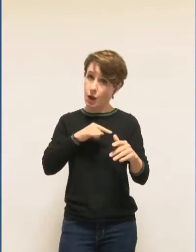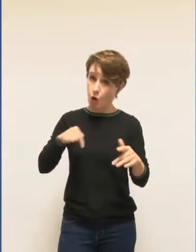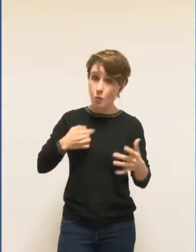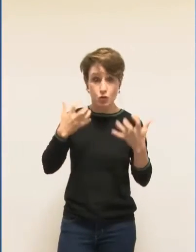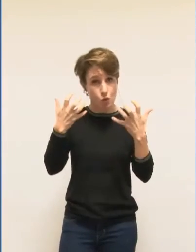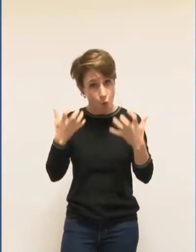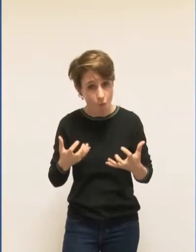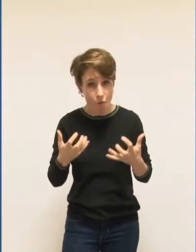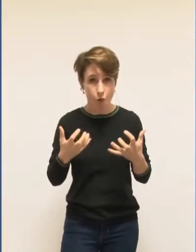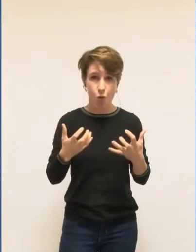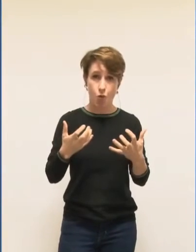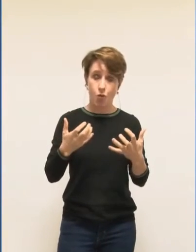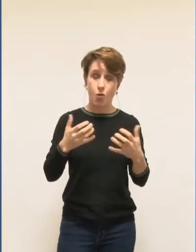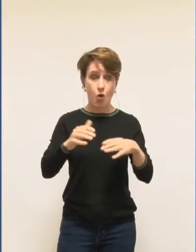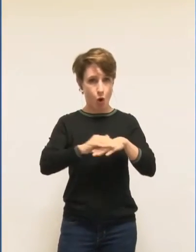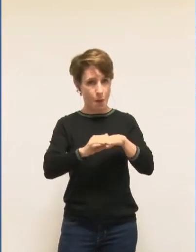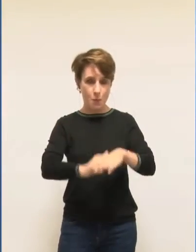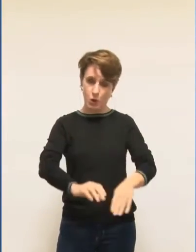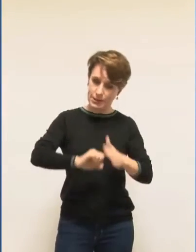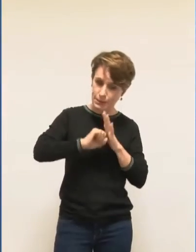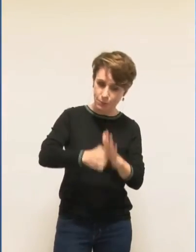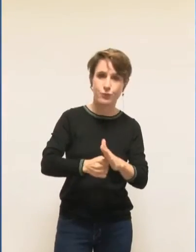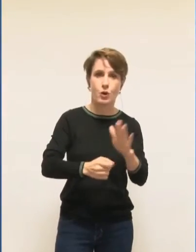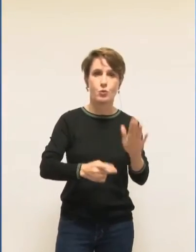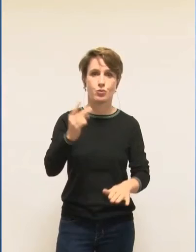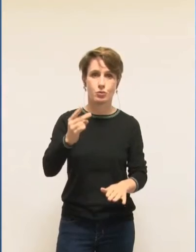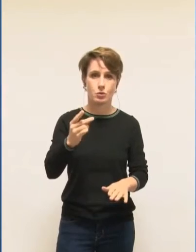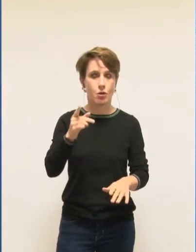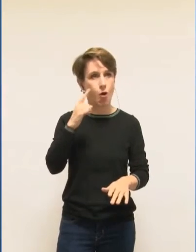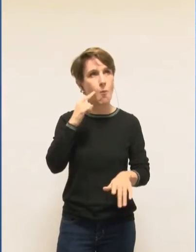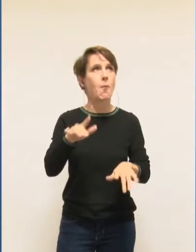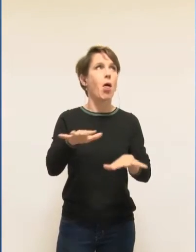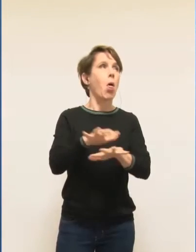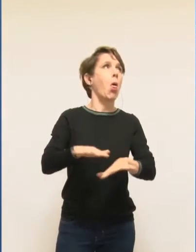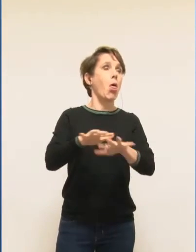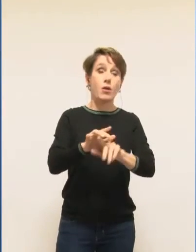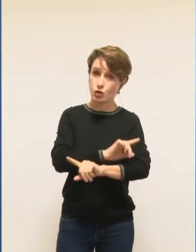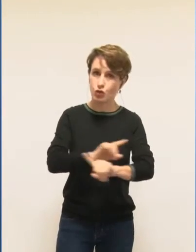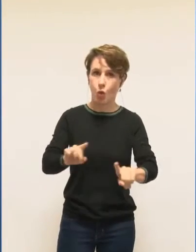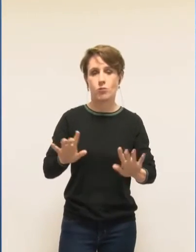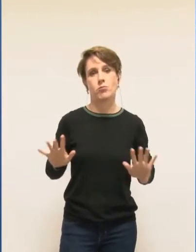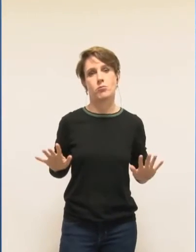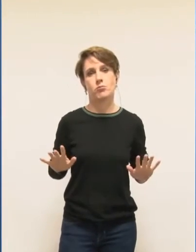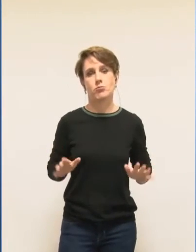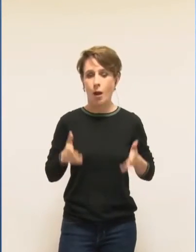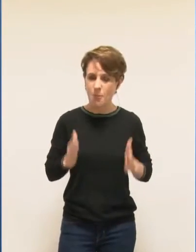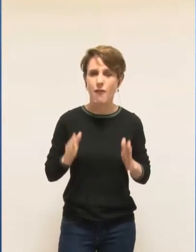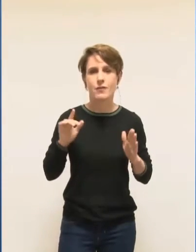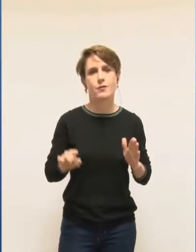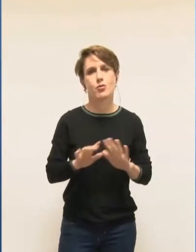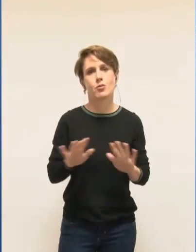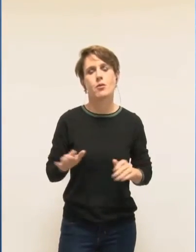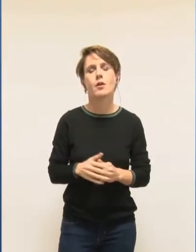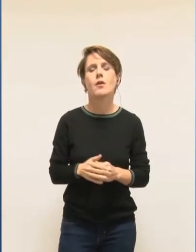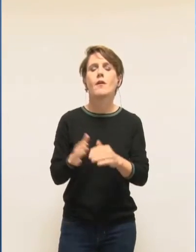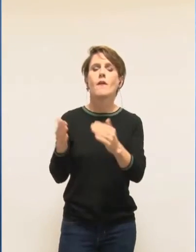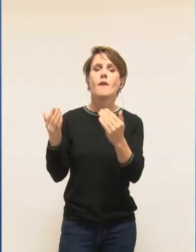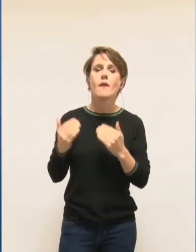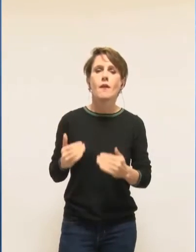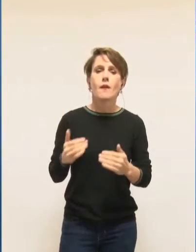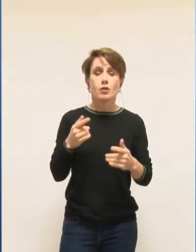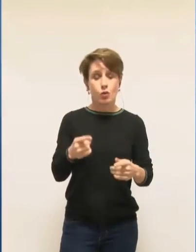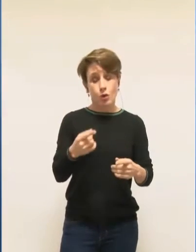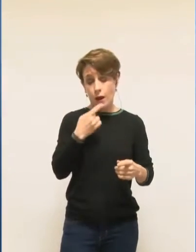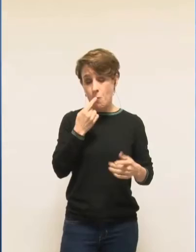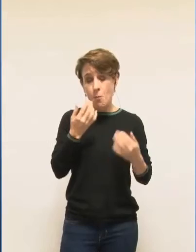ces politiques qui ne laisseraient aucune place au doute. Voilà, nous débattons des orientations d'un budget de transition